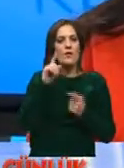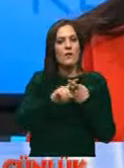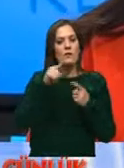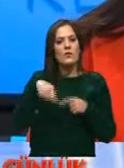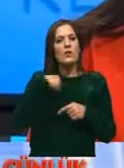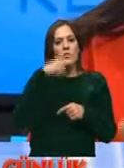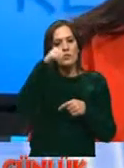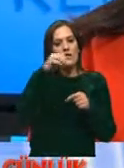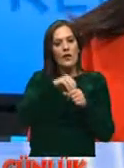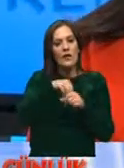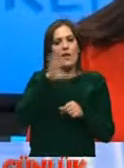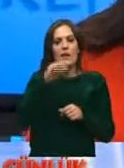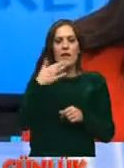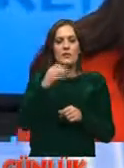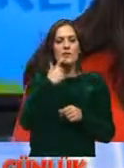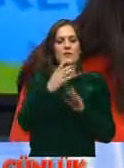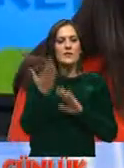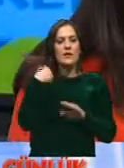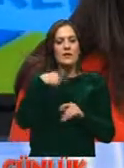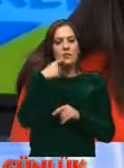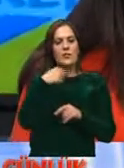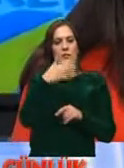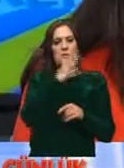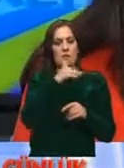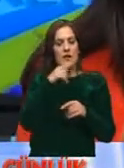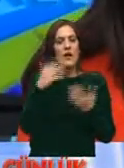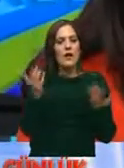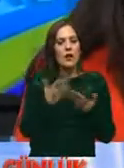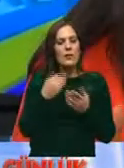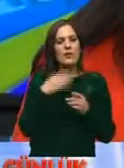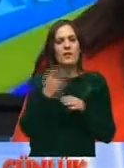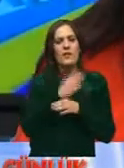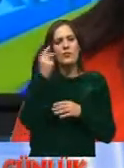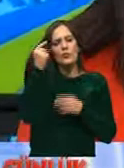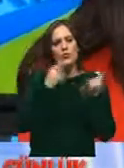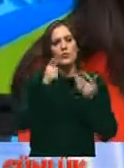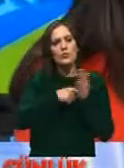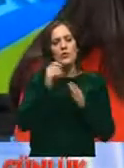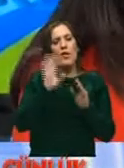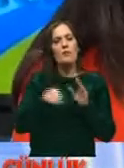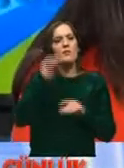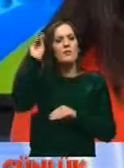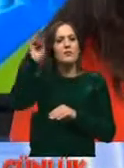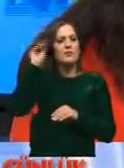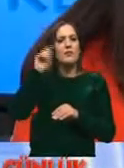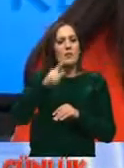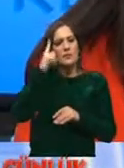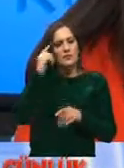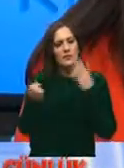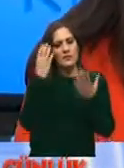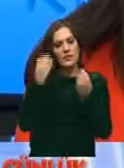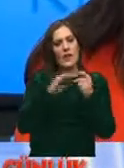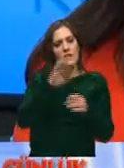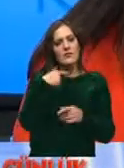bunlar ülkemizde 50'li 60'lı yıllarda söylenmiş bilgiler. Fakat nedense unutulmuş, raflara kaldırılmış bilgiler. Herkes